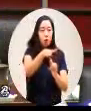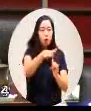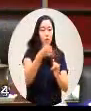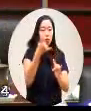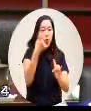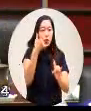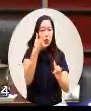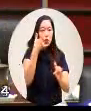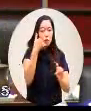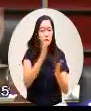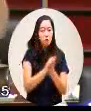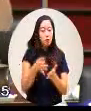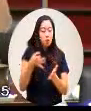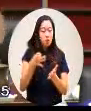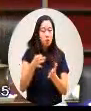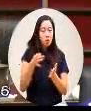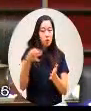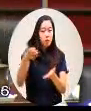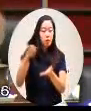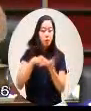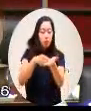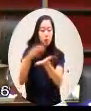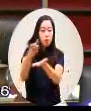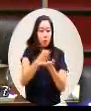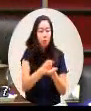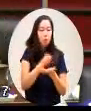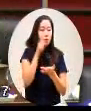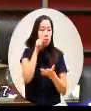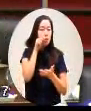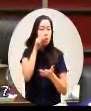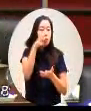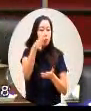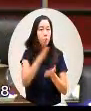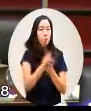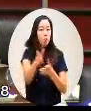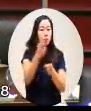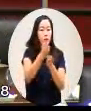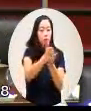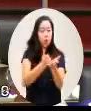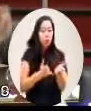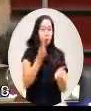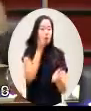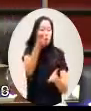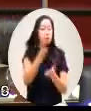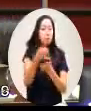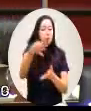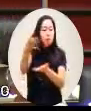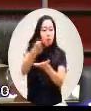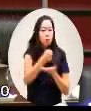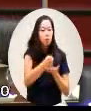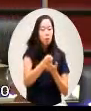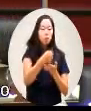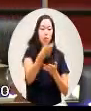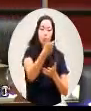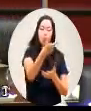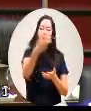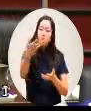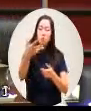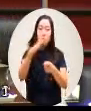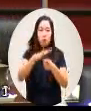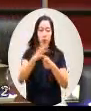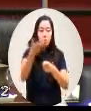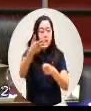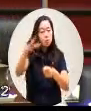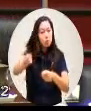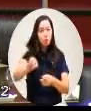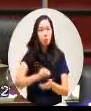五个月的补助费，包括一退休一个月最少你六七万，劳工